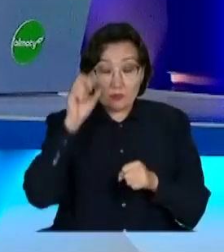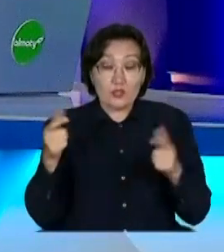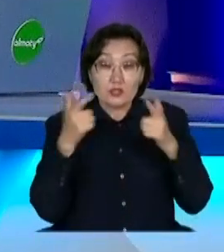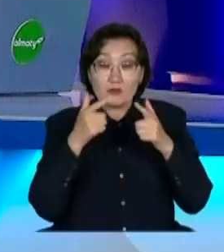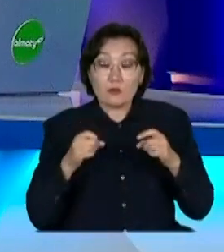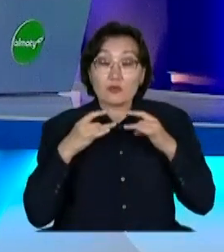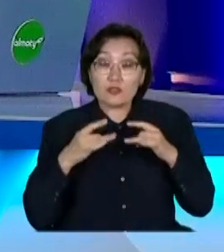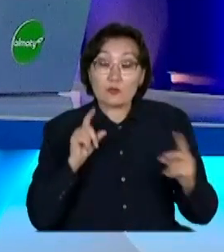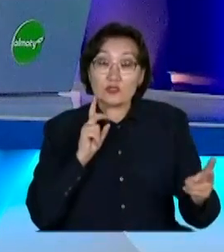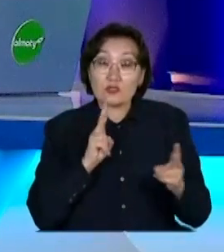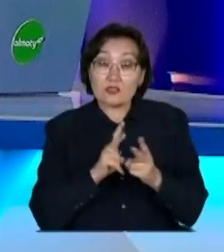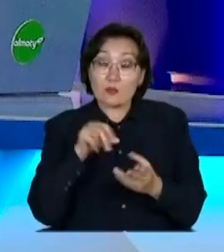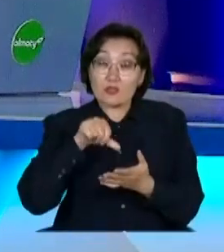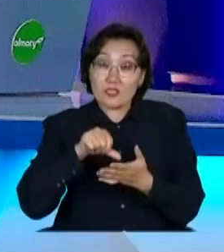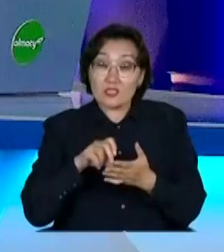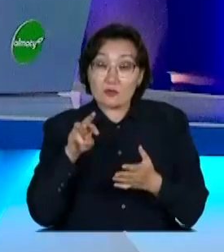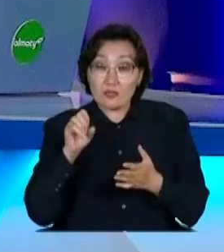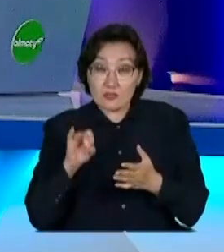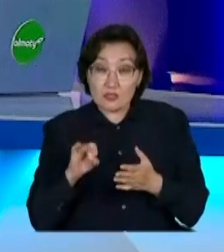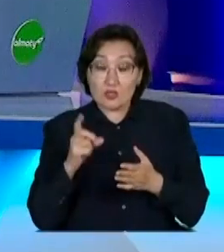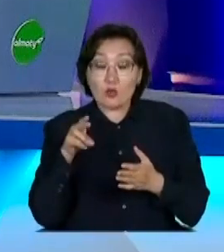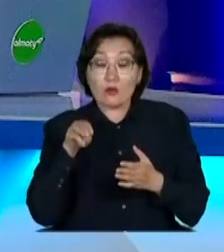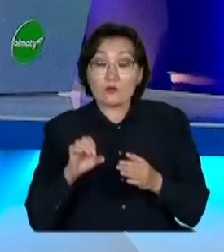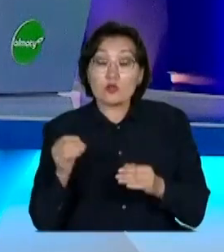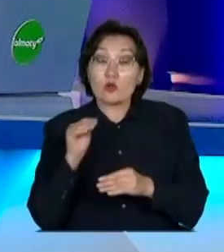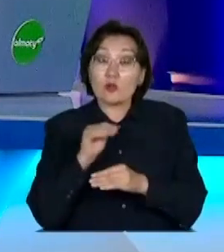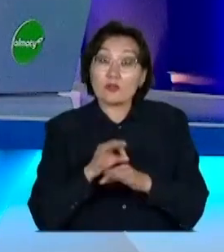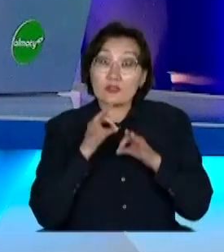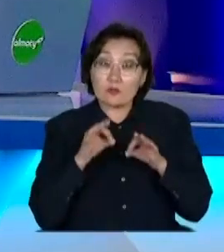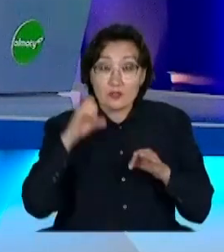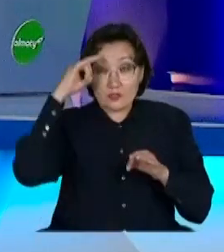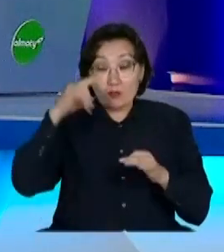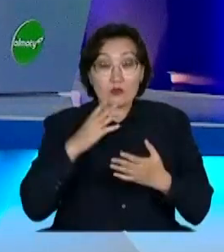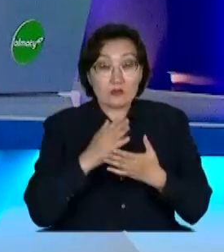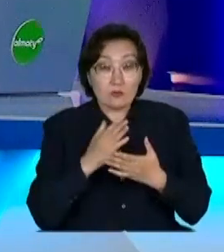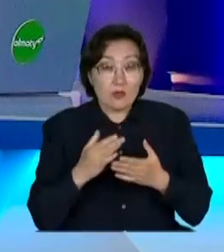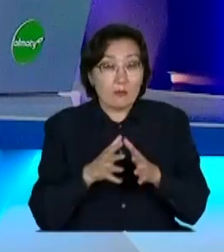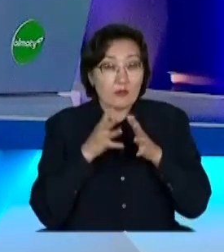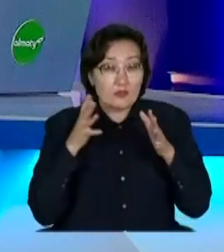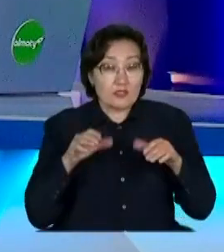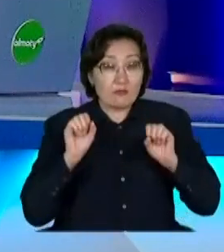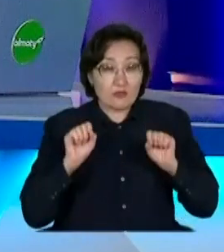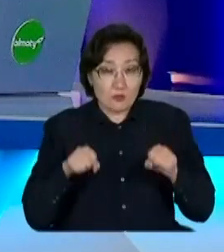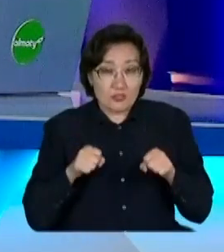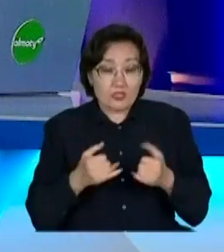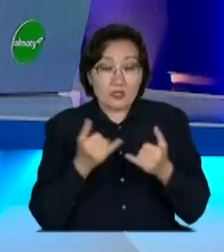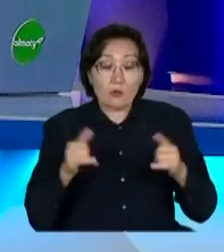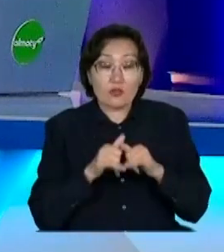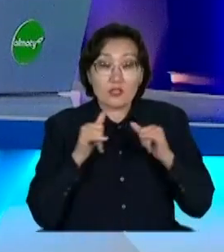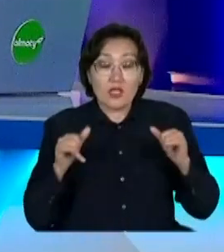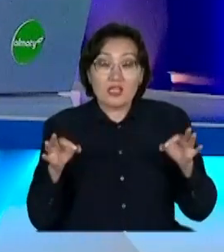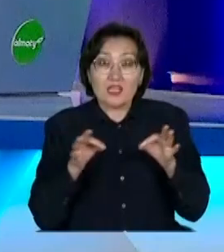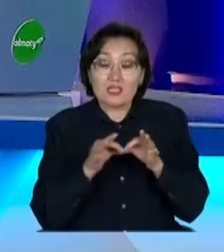на торжественной встрече с представителями СМИ. Касым-Жомарт Токаев добавил, что в стране имеются большие возможности для развития